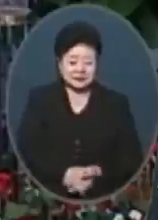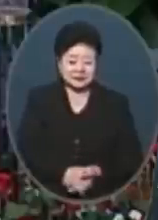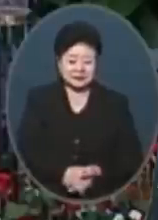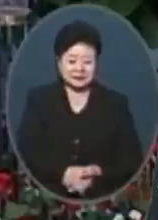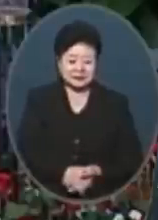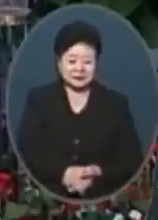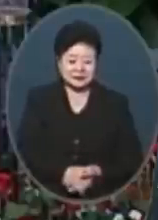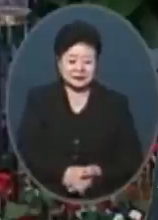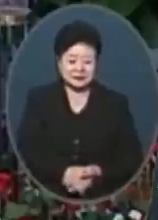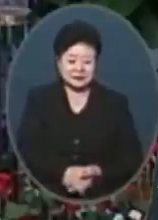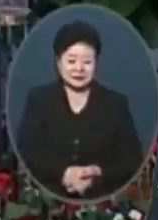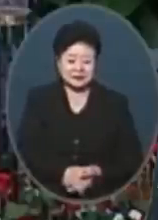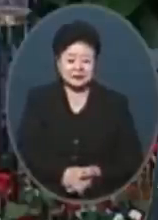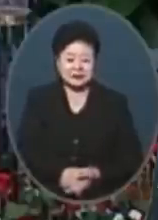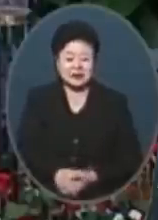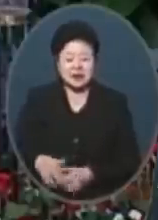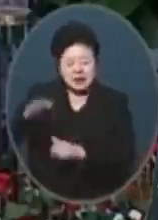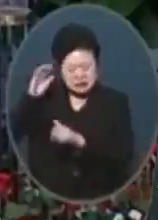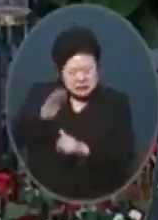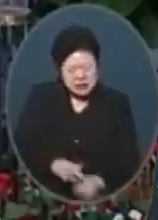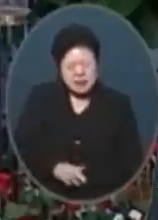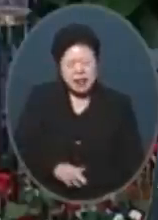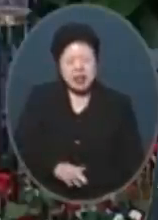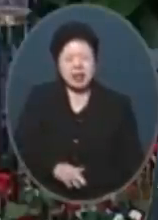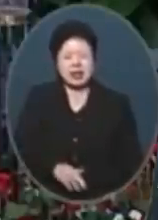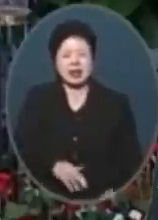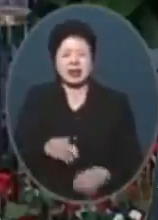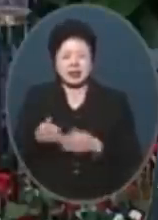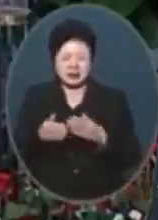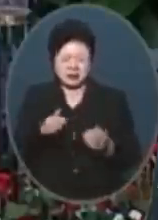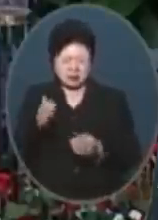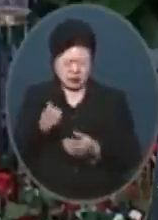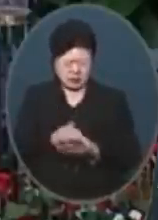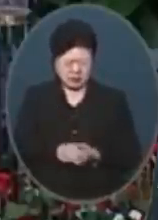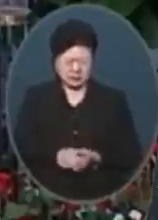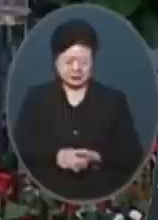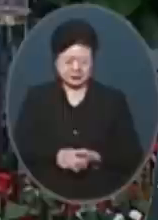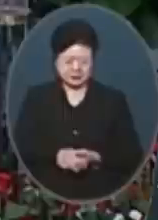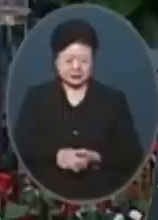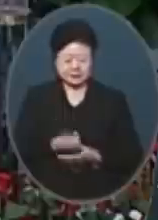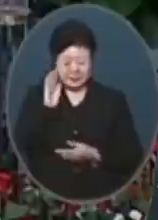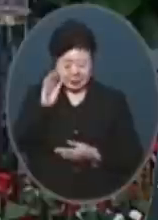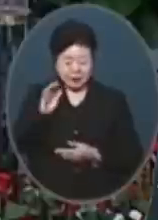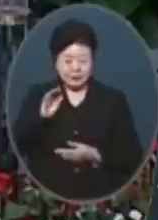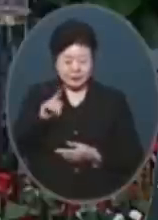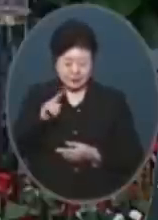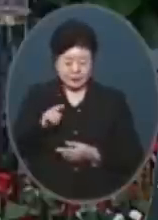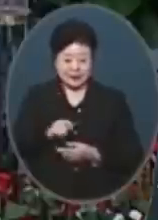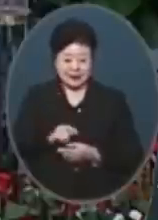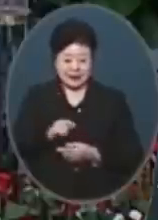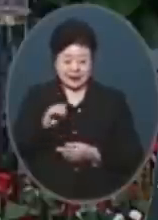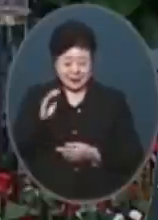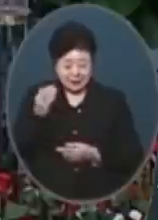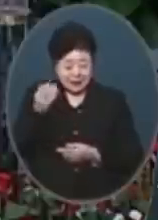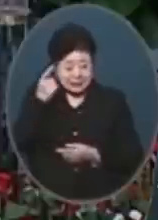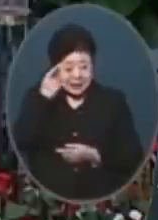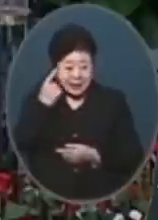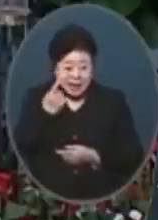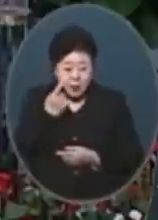지나친 실패의 기억을 떨쳐버리고 앞으로 어떻게 할 것인가를